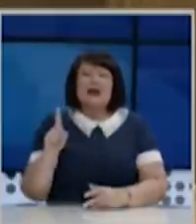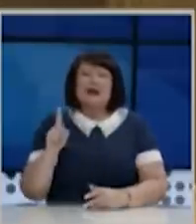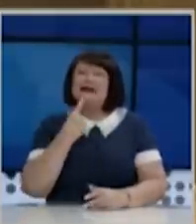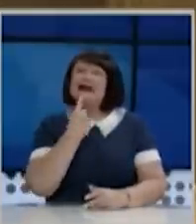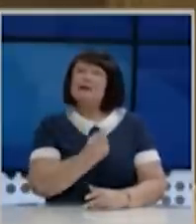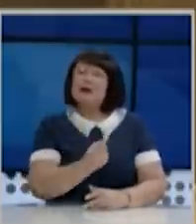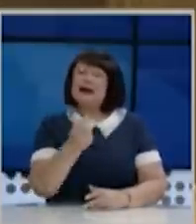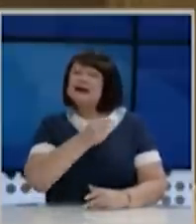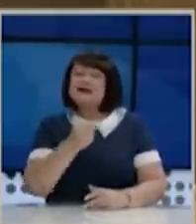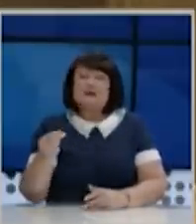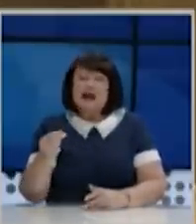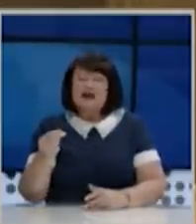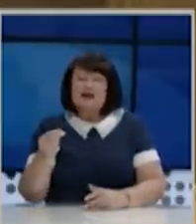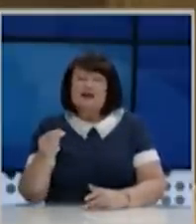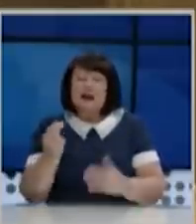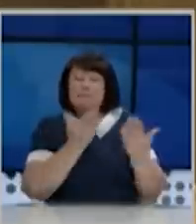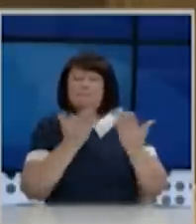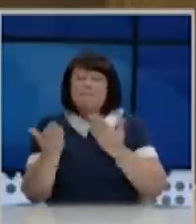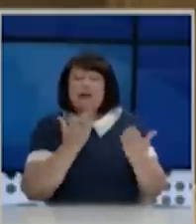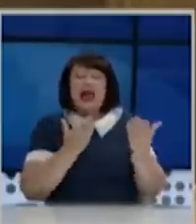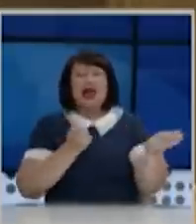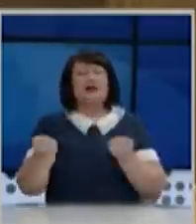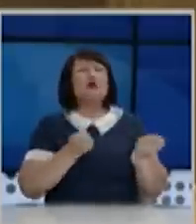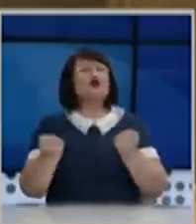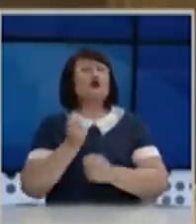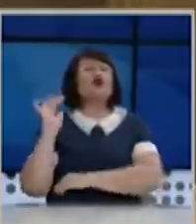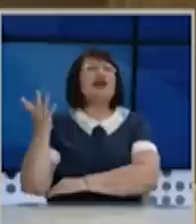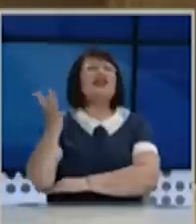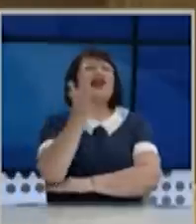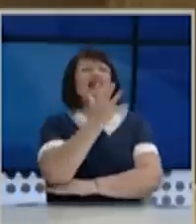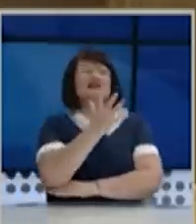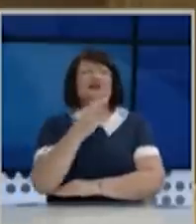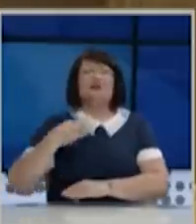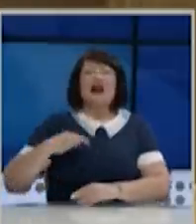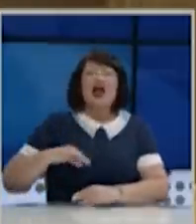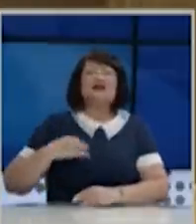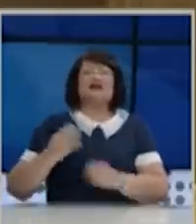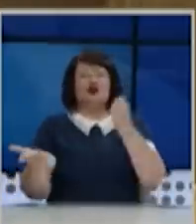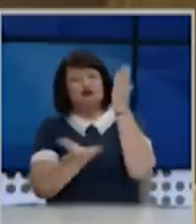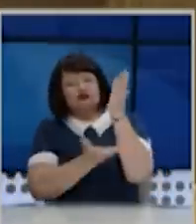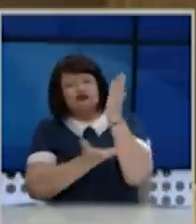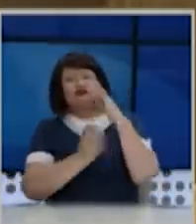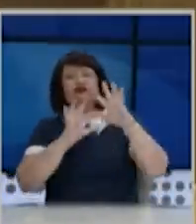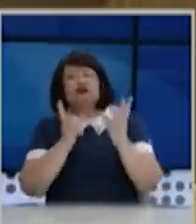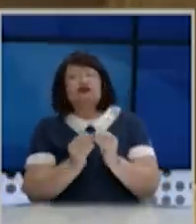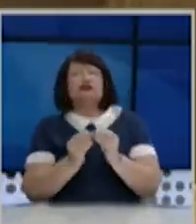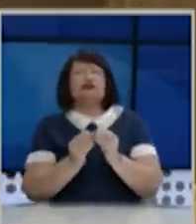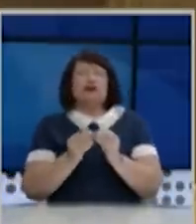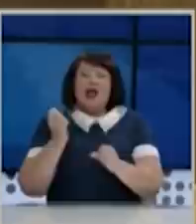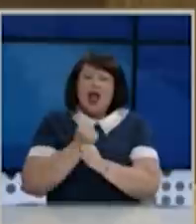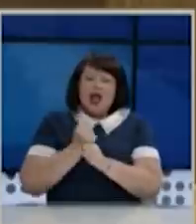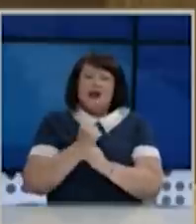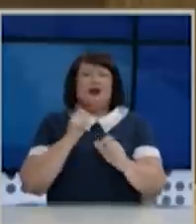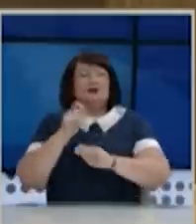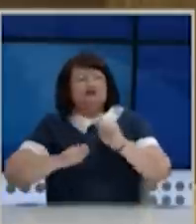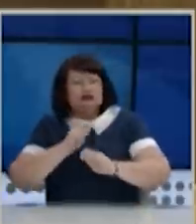Σημαίνει μεγάλη μελέτη διαχείρισης του δάσους, της βλάστησης, υλοτομίες, δασοτεχνικά έργα,